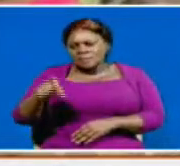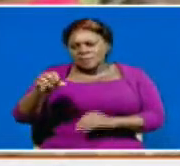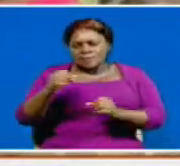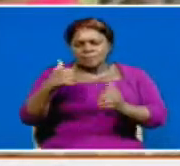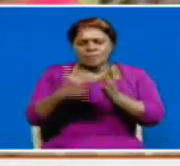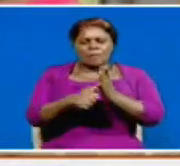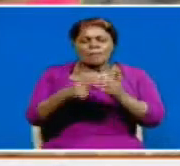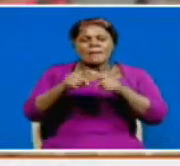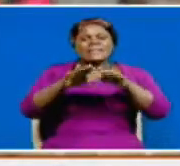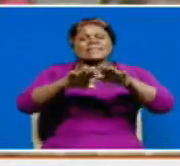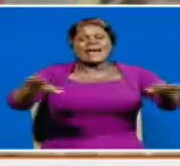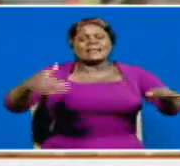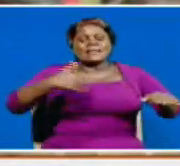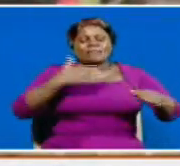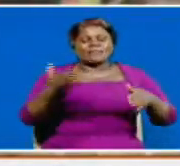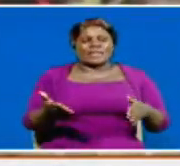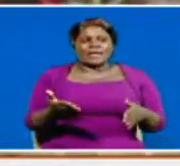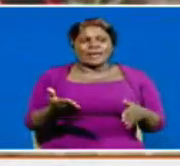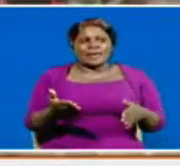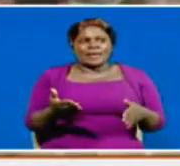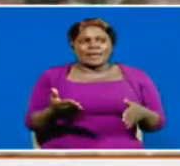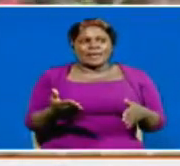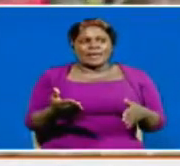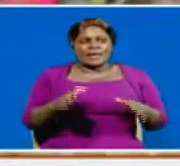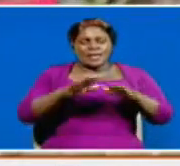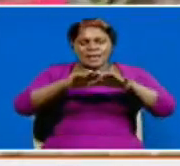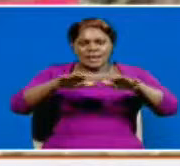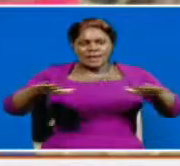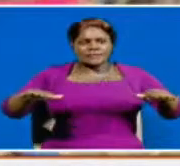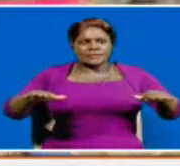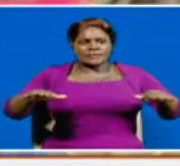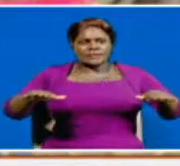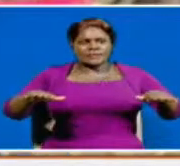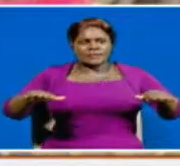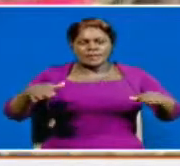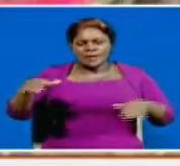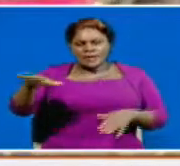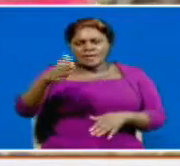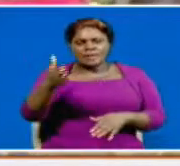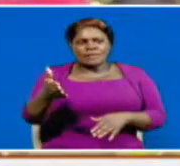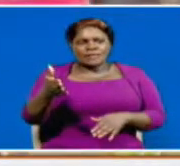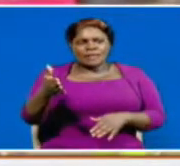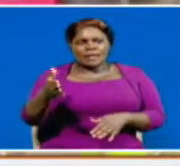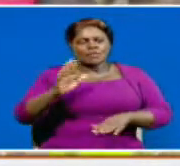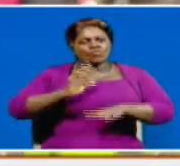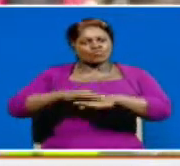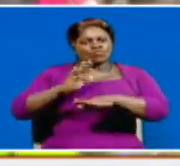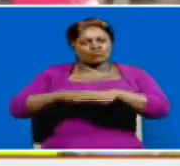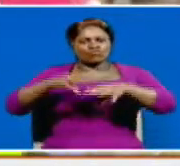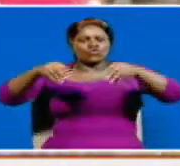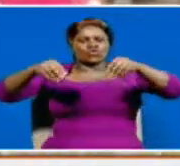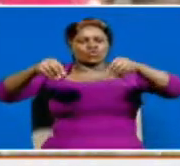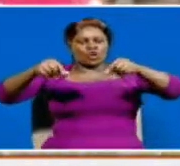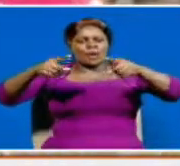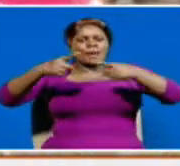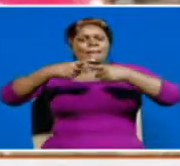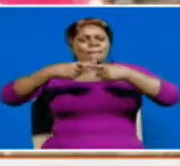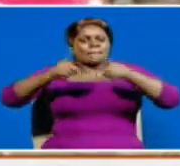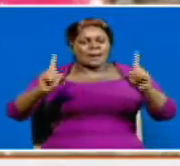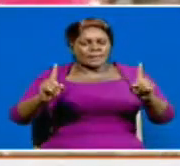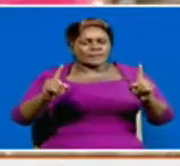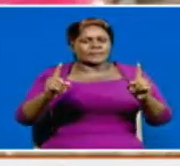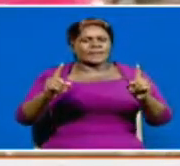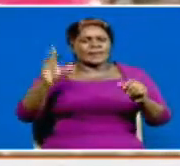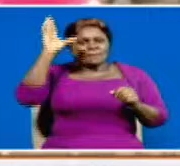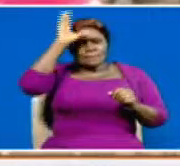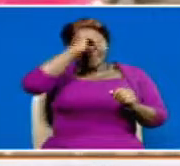mashamba yapo. Hasa mashamba, ukifanya statistics mashamba ya hasa area ya Msokoto, they are very fertile soils. Ni ile tu kitu ambayo